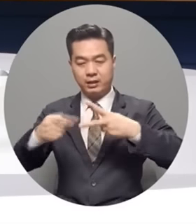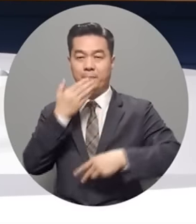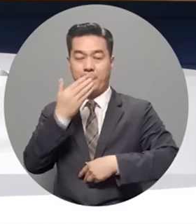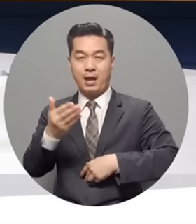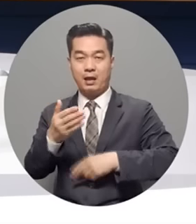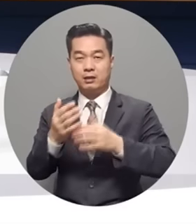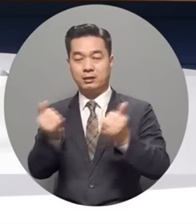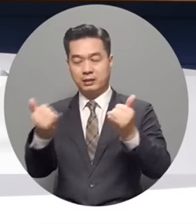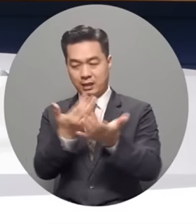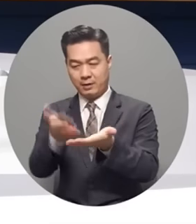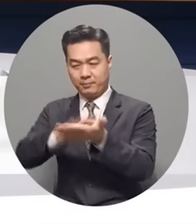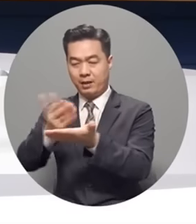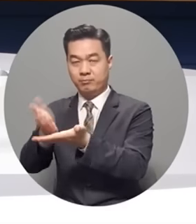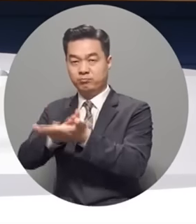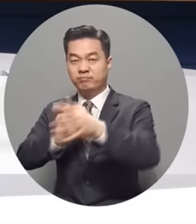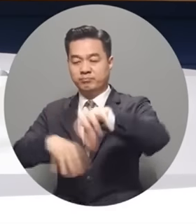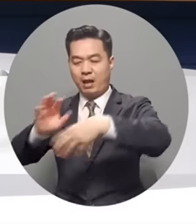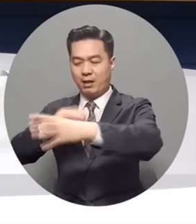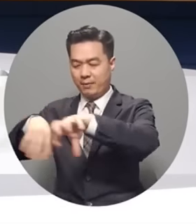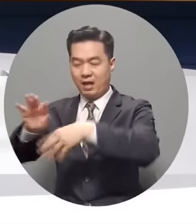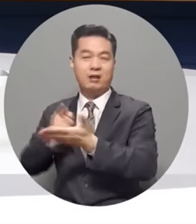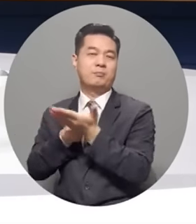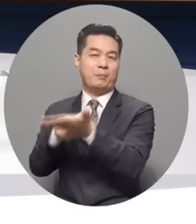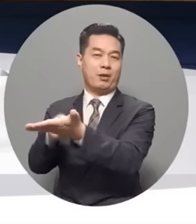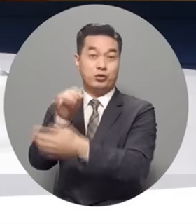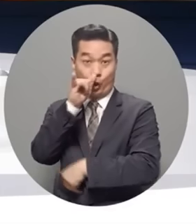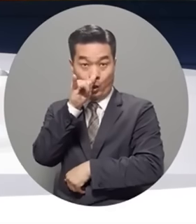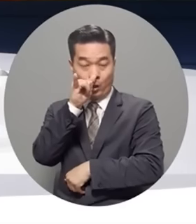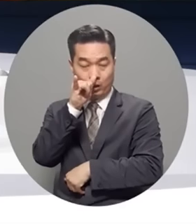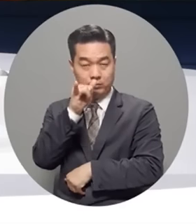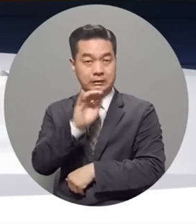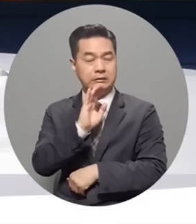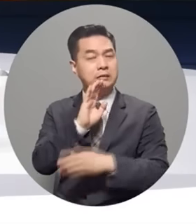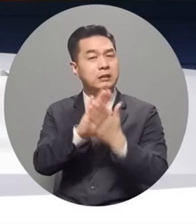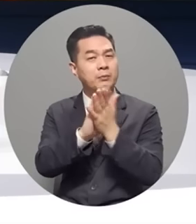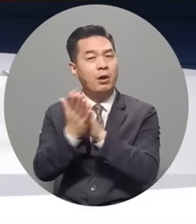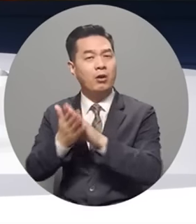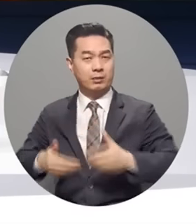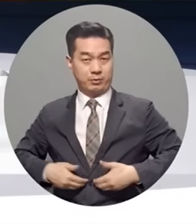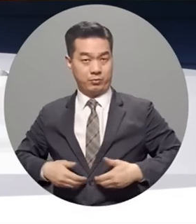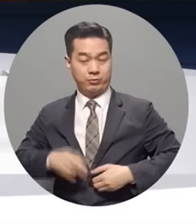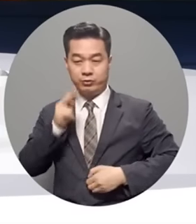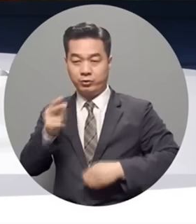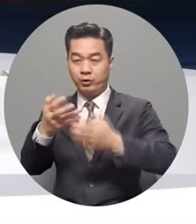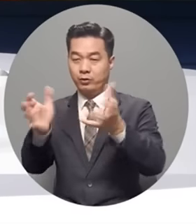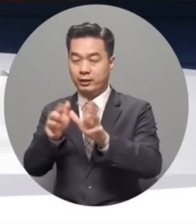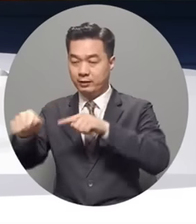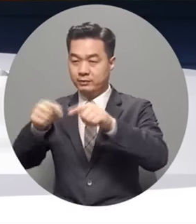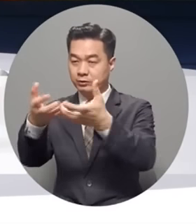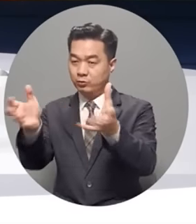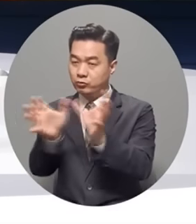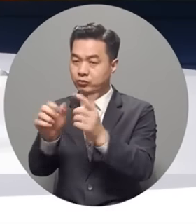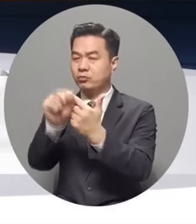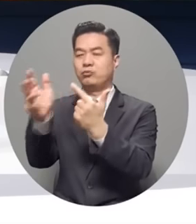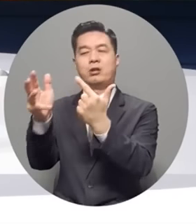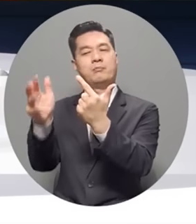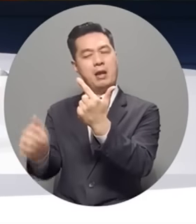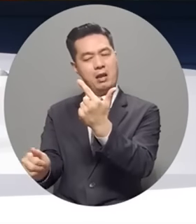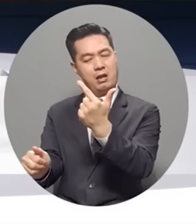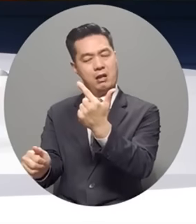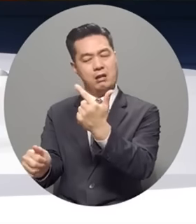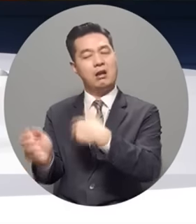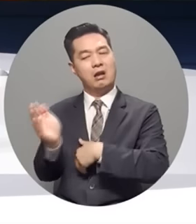등을 요구하는 주문이 쏟아졌는데 실제 변화를 이끌어야 하는 여당의 새 지도부는 일러도 6월 말은 돼야 출범할